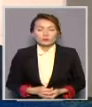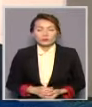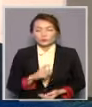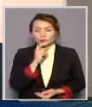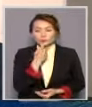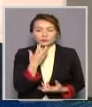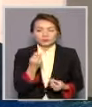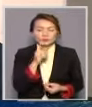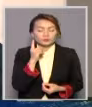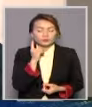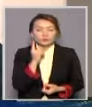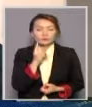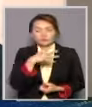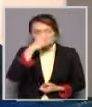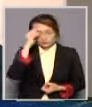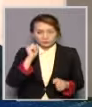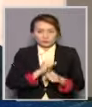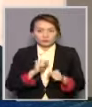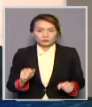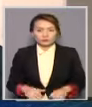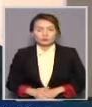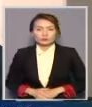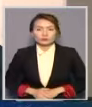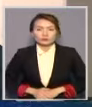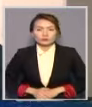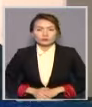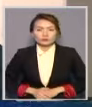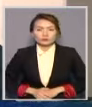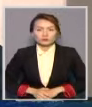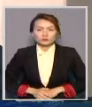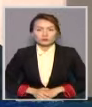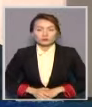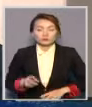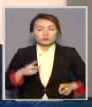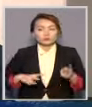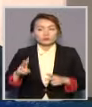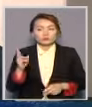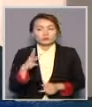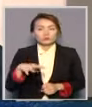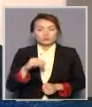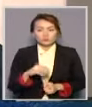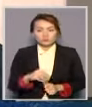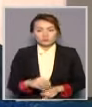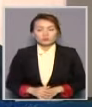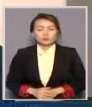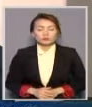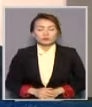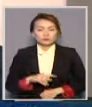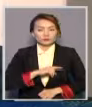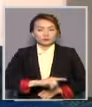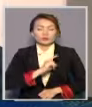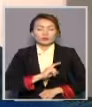жылдар, жастар ешқашан ұмытпау керек. Және сол мерт болған ата-бабаларымыздың бойындағы